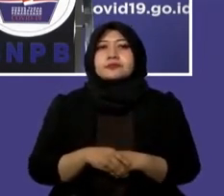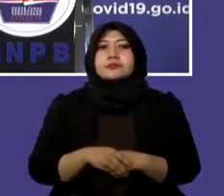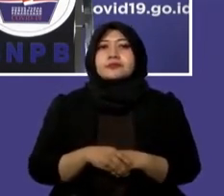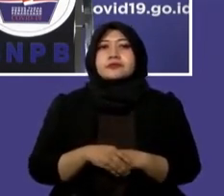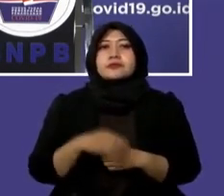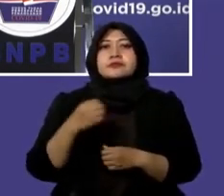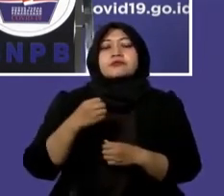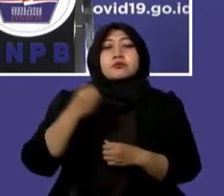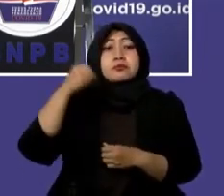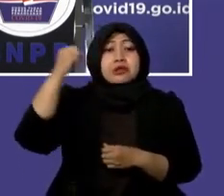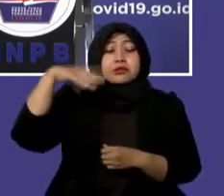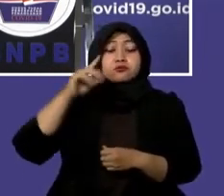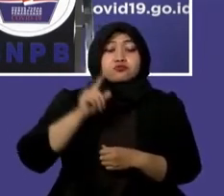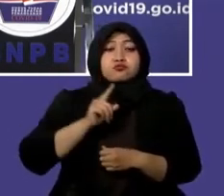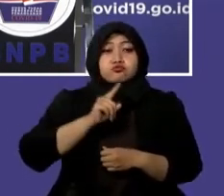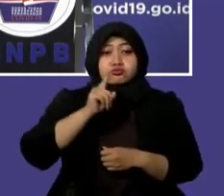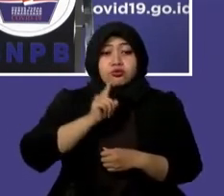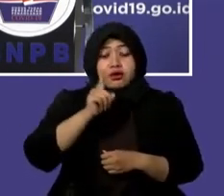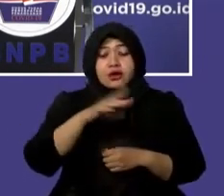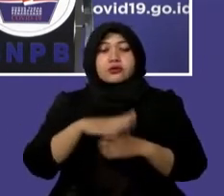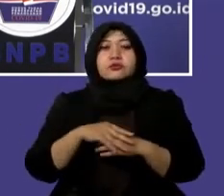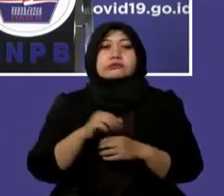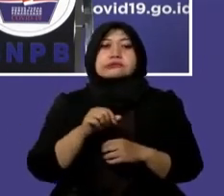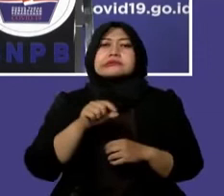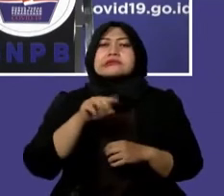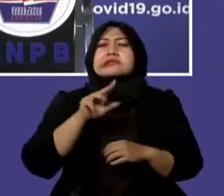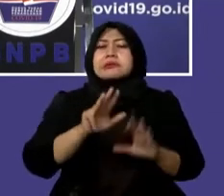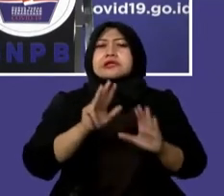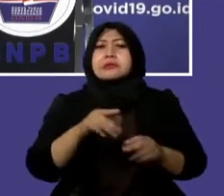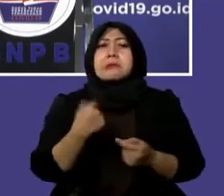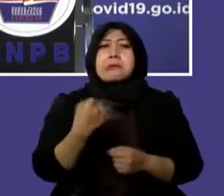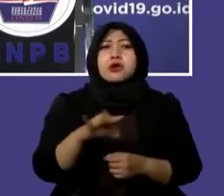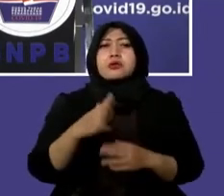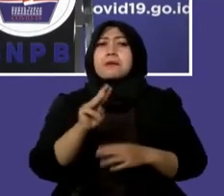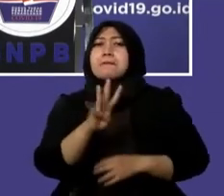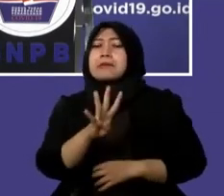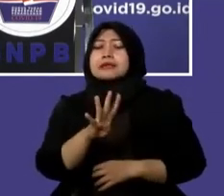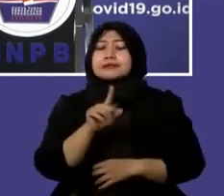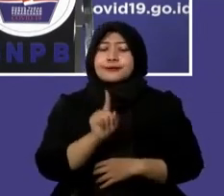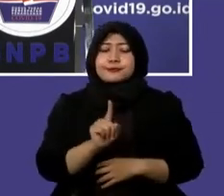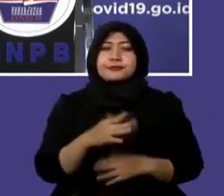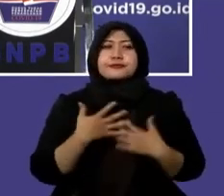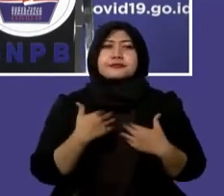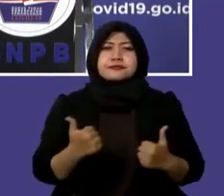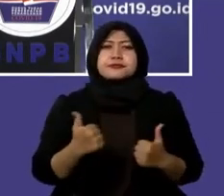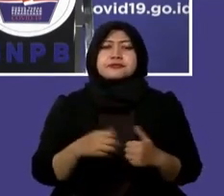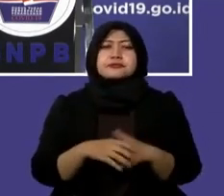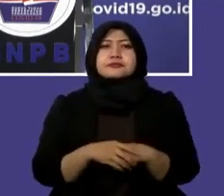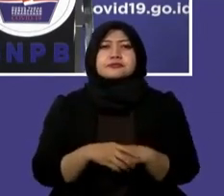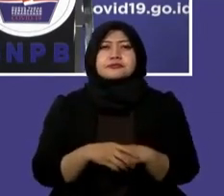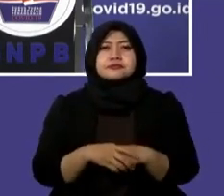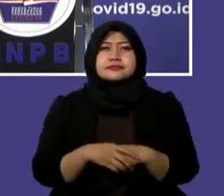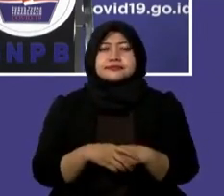Sumatera Utara 99 kasus baru dan 41 sembuh.